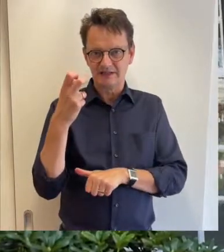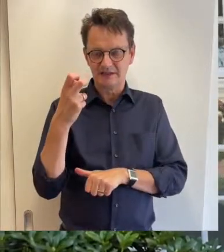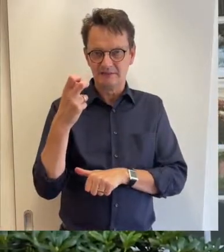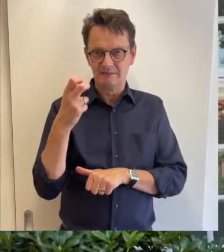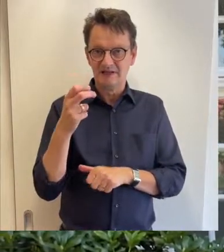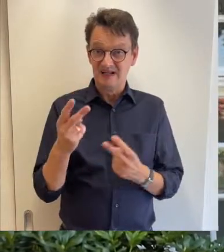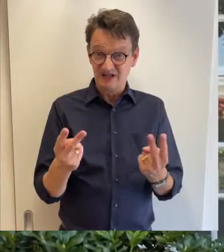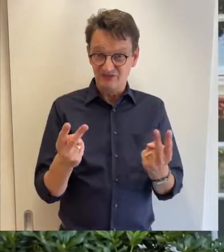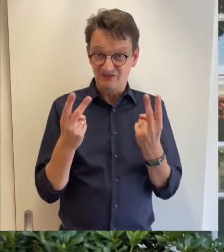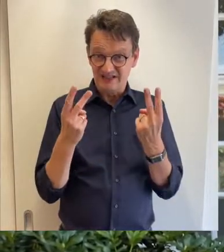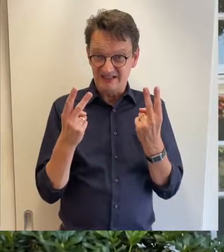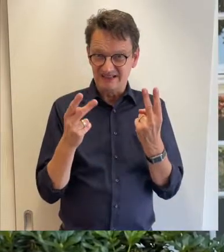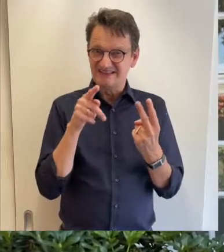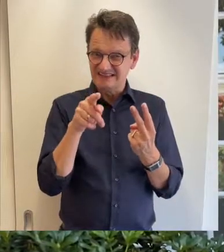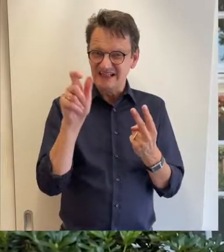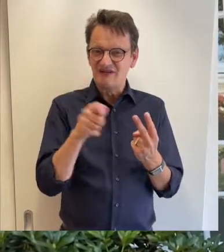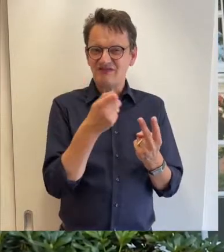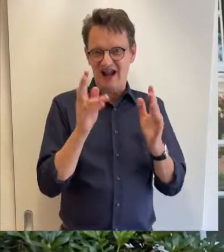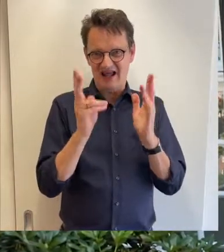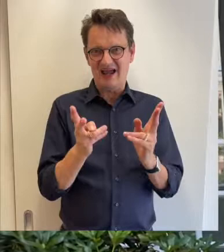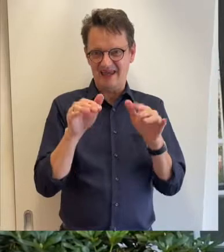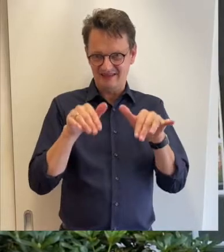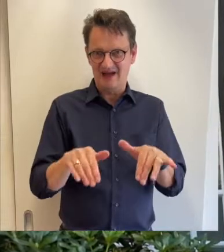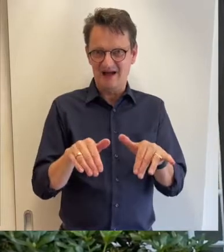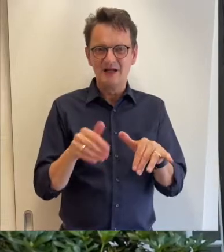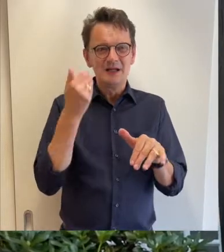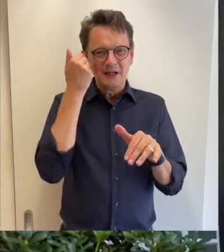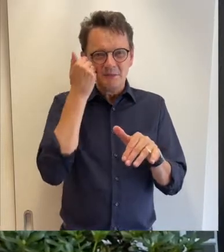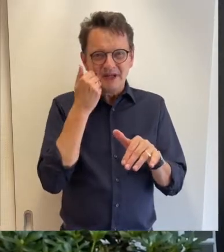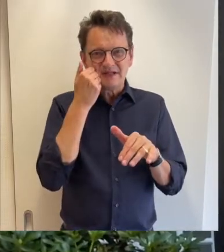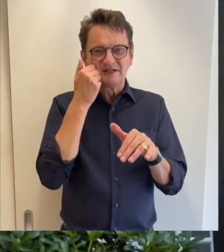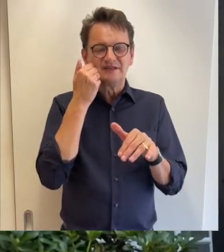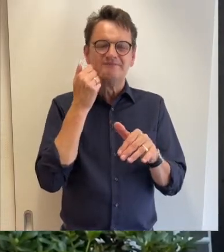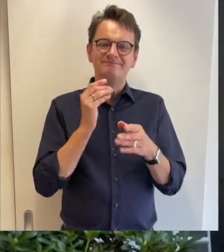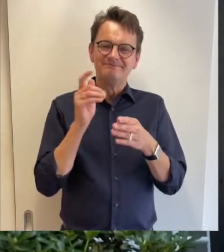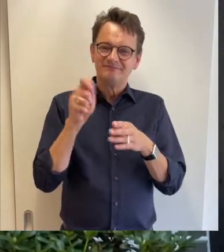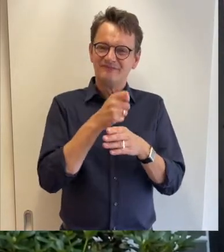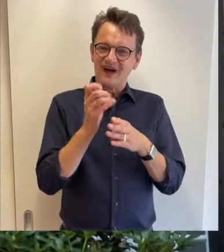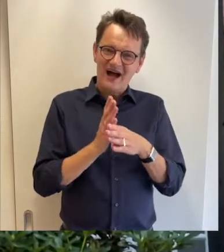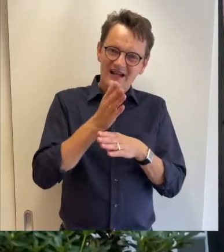wichtig, nutzen Sie Ihr Wahlrecht. Nutzen Sie Ihre Stimme und gehen Sie wählen.